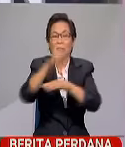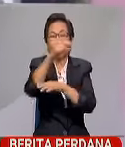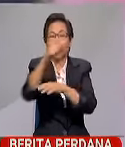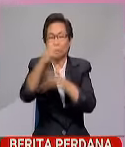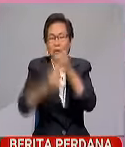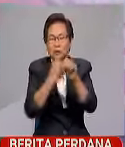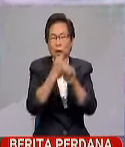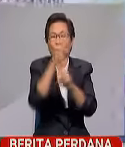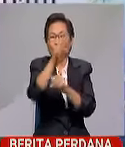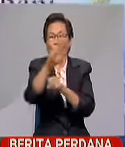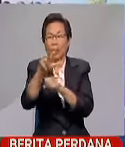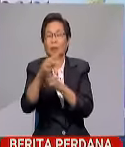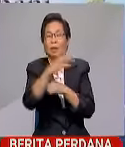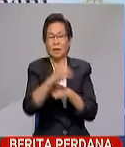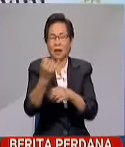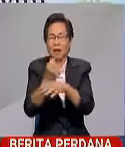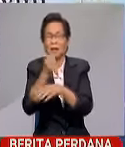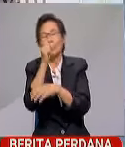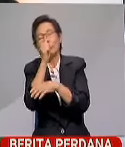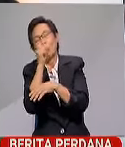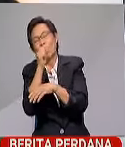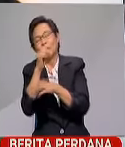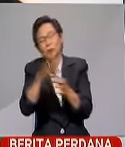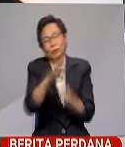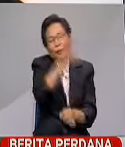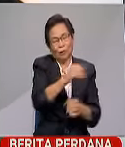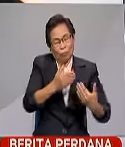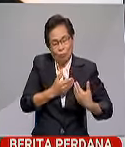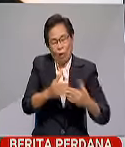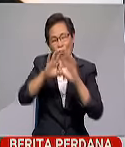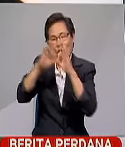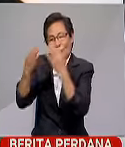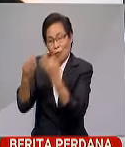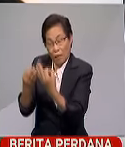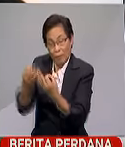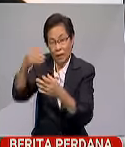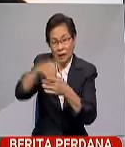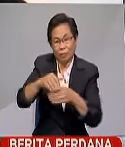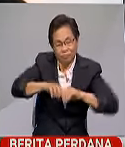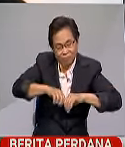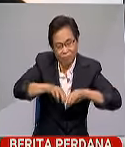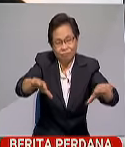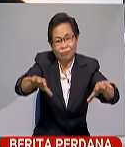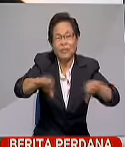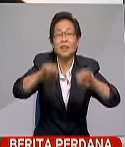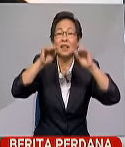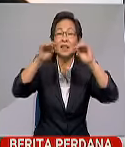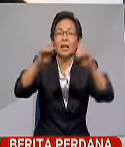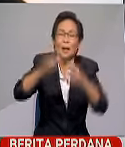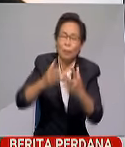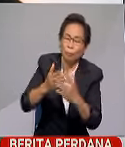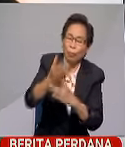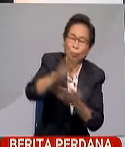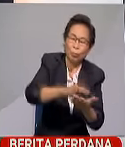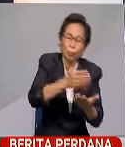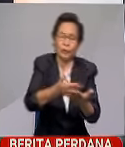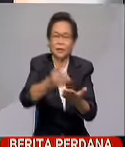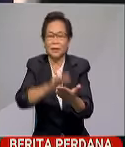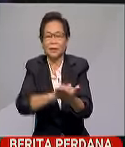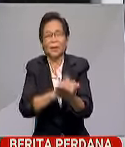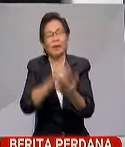tahun ke-23 dalam industri seni, semangat dan komitmen ahli keluarga terbabit dalam menyebarkan dakwah menerusi muzik di kampung itu